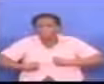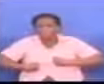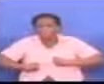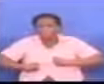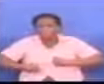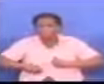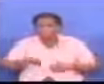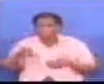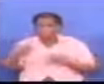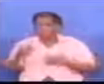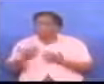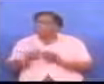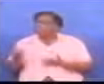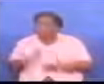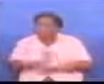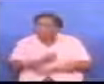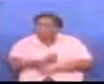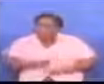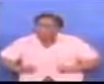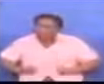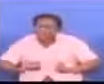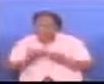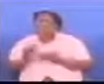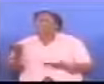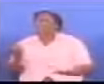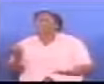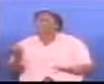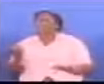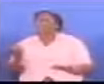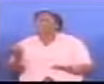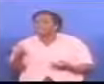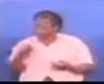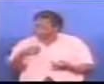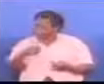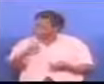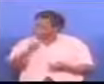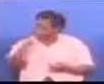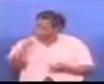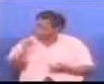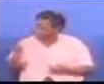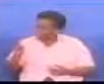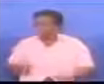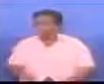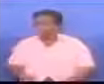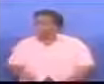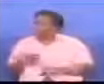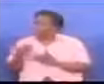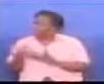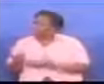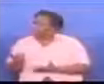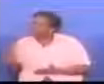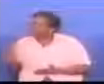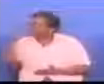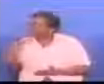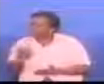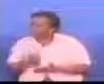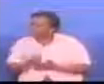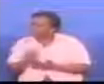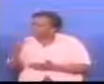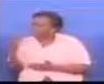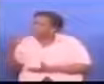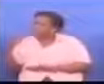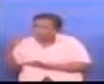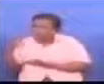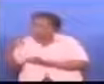mkanda kwa nini? Ndio maana hoji, kwa nini serikali inafikiri kwamba kuwekeza pesa